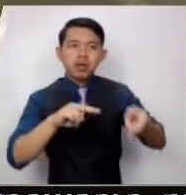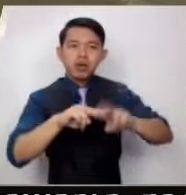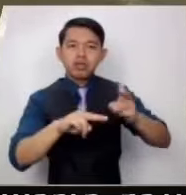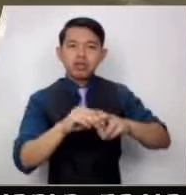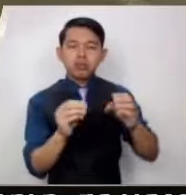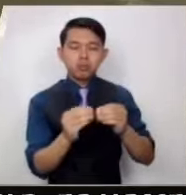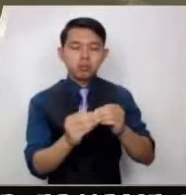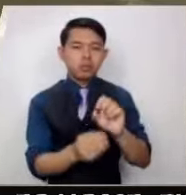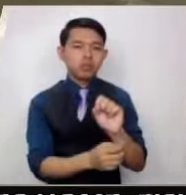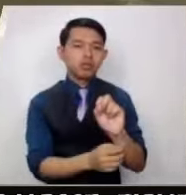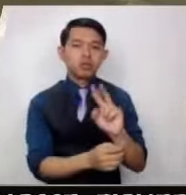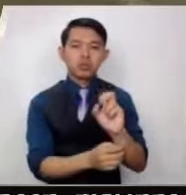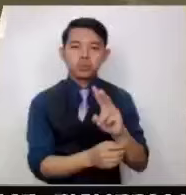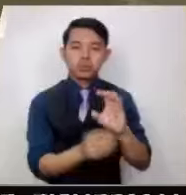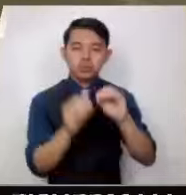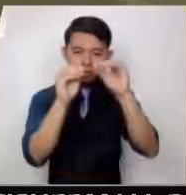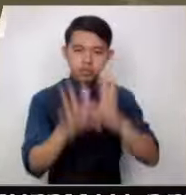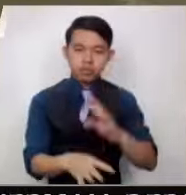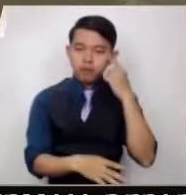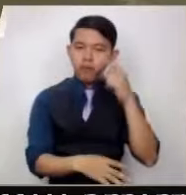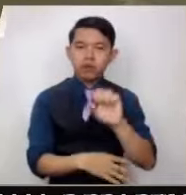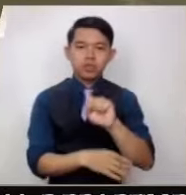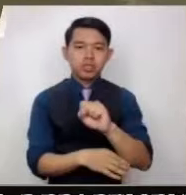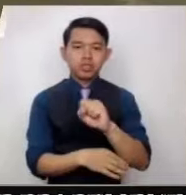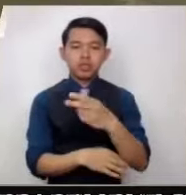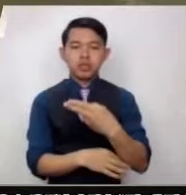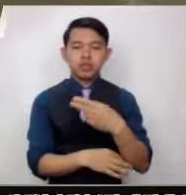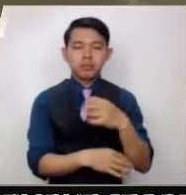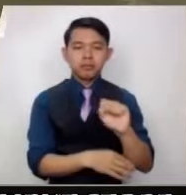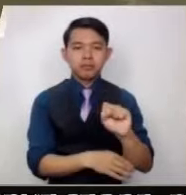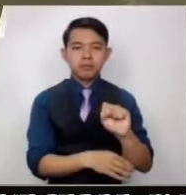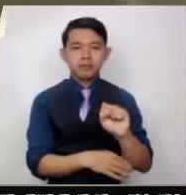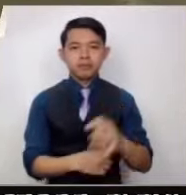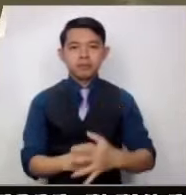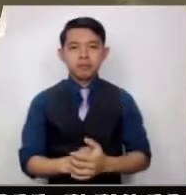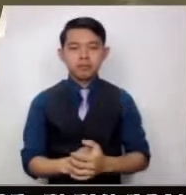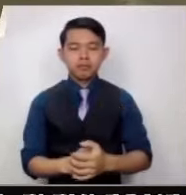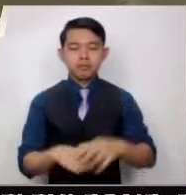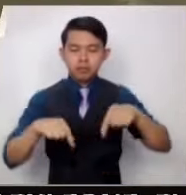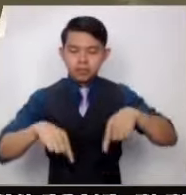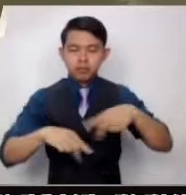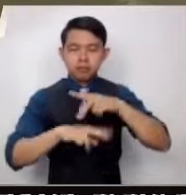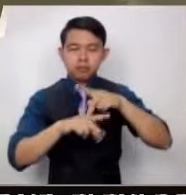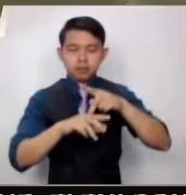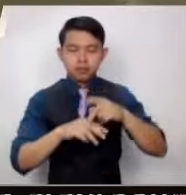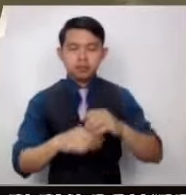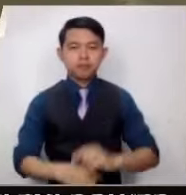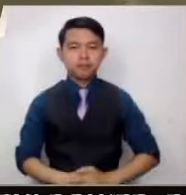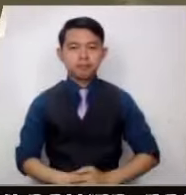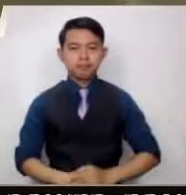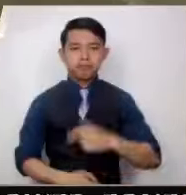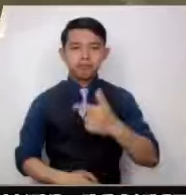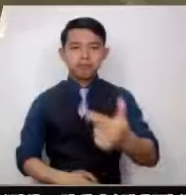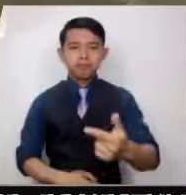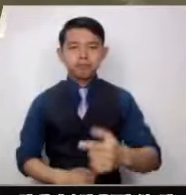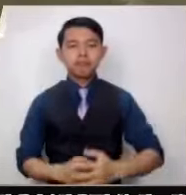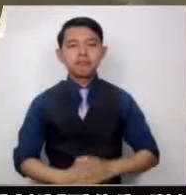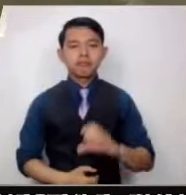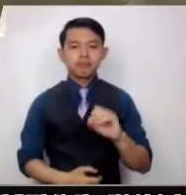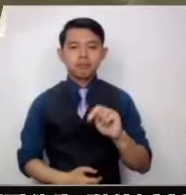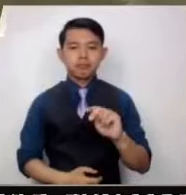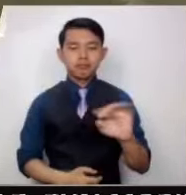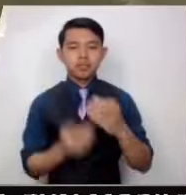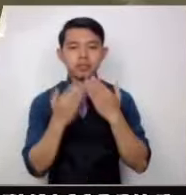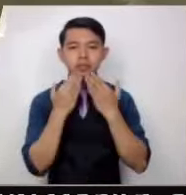high school. Yan muna ang latest mula rito sa mga Tarim Pangasinan. Balik sa iyo, Connie. Maraming salamat, Russell Simorio ng GMA